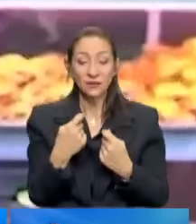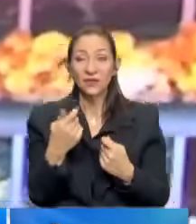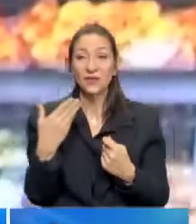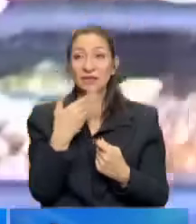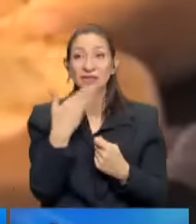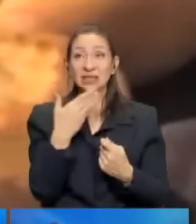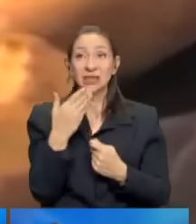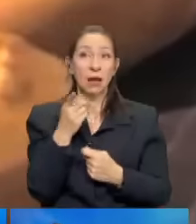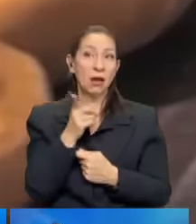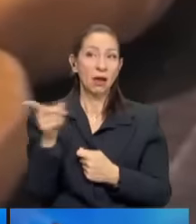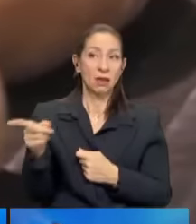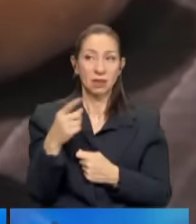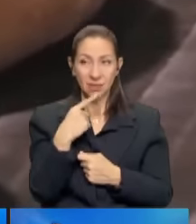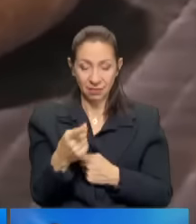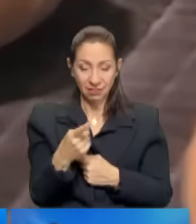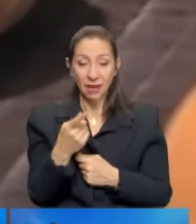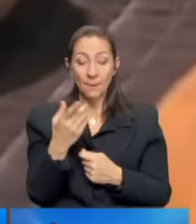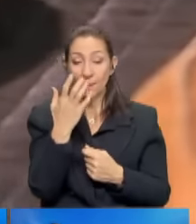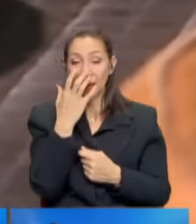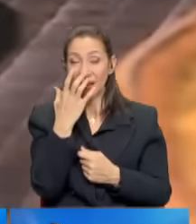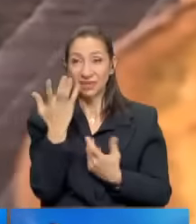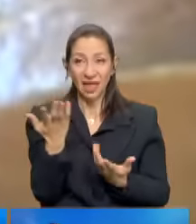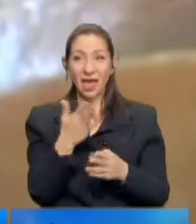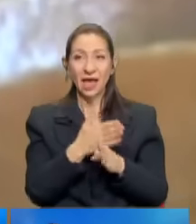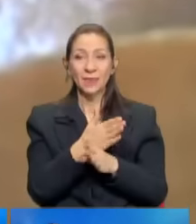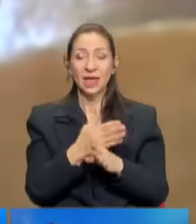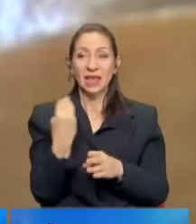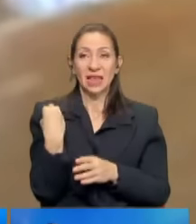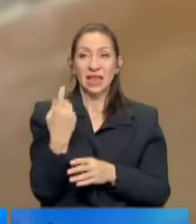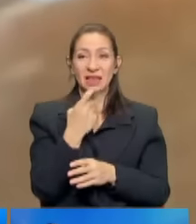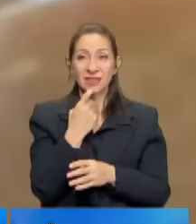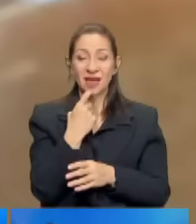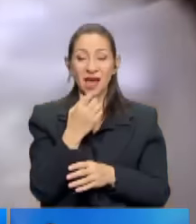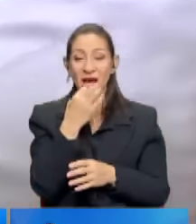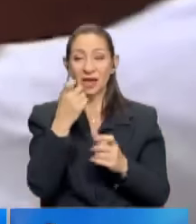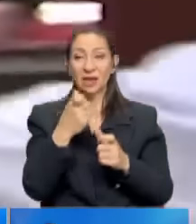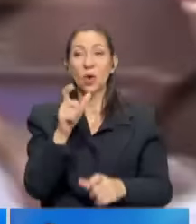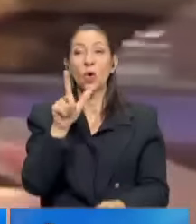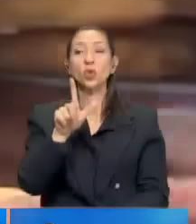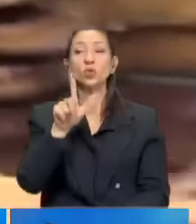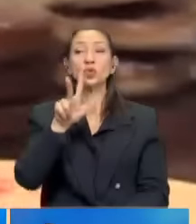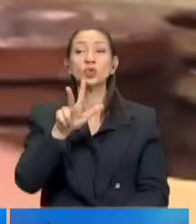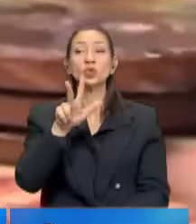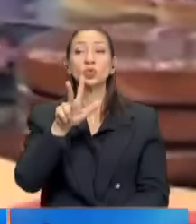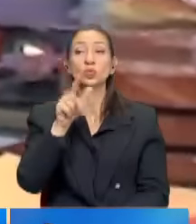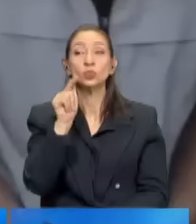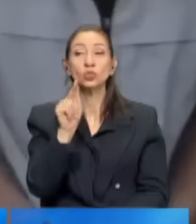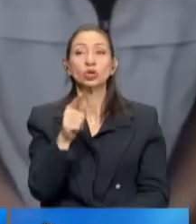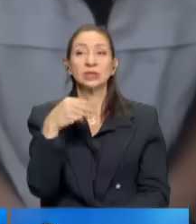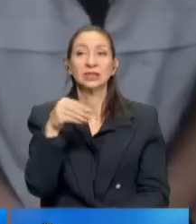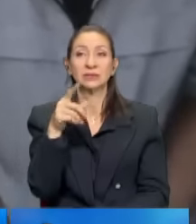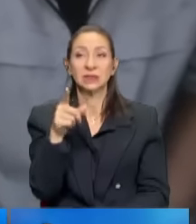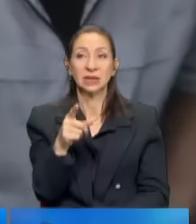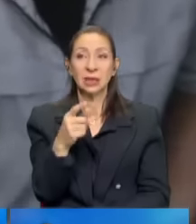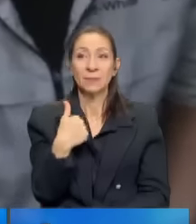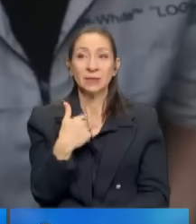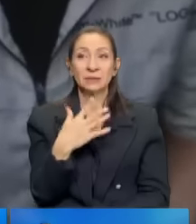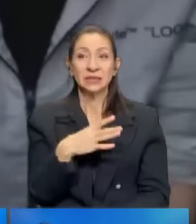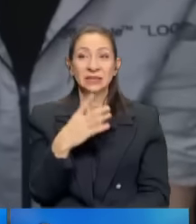fırsatçıları gerekçe gösterdi beklenti ekmeğin Yeni yılda Ankara'da 13,5 liradan satılması benim yani